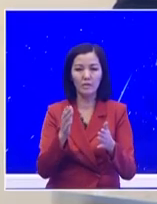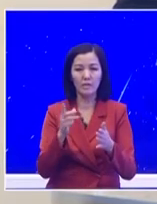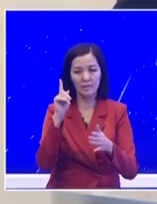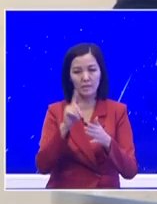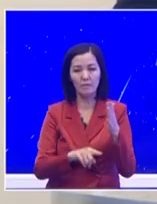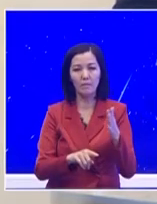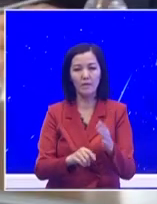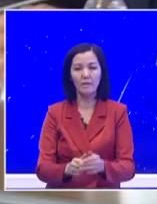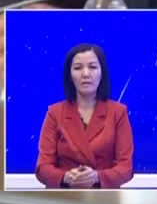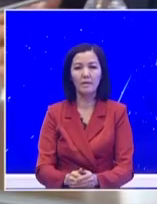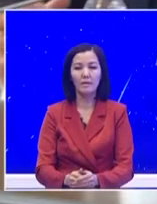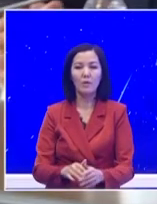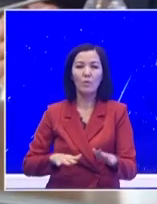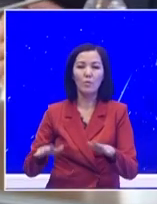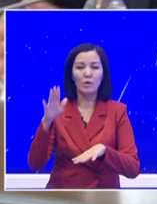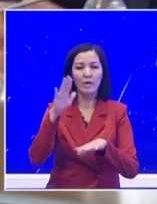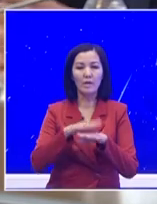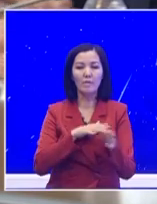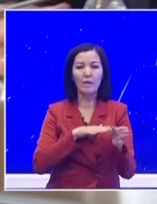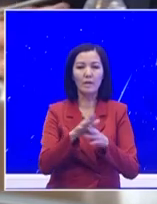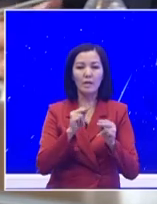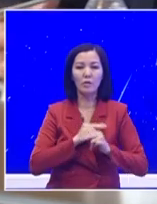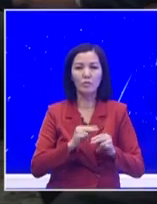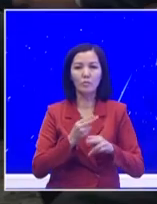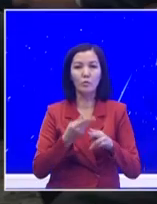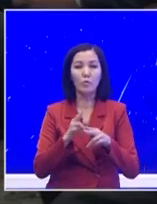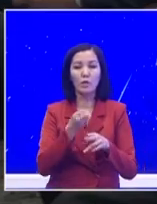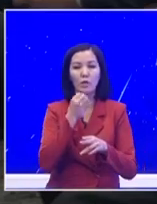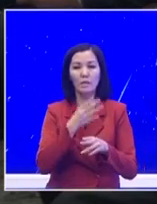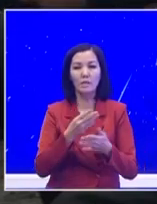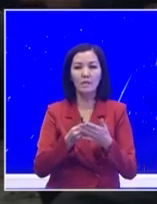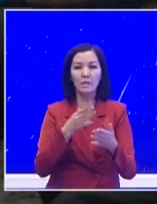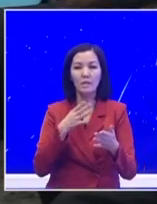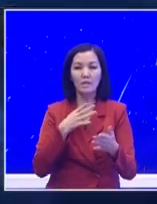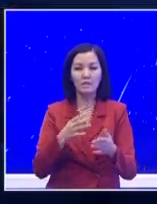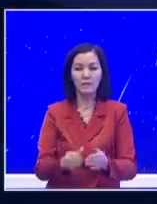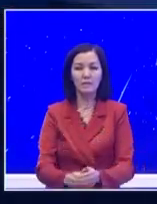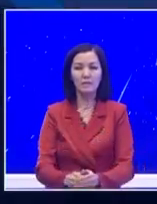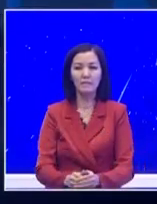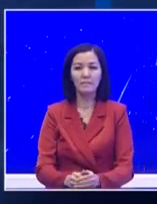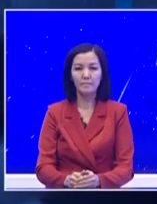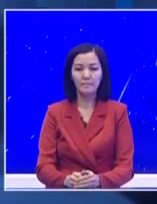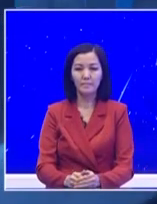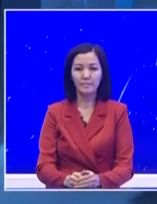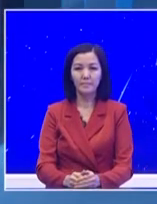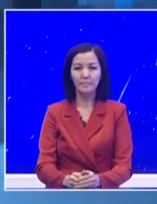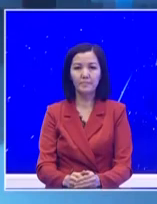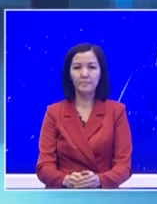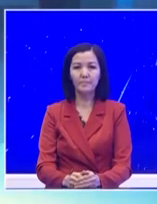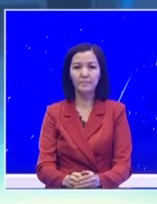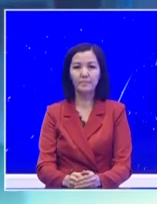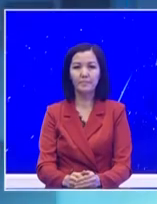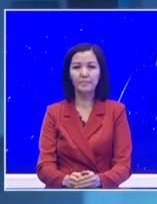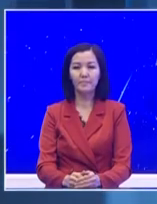жеткізетініне сенім білдірді. Өңір басшысы атқарған жұмыстарға өте жақсы деген баға беріп тарқасты. Мадина Берқызы, Назир Хамзин,